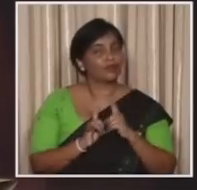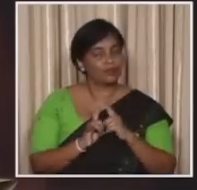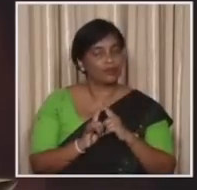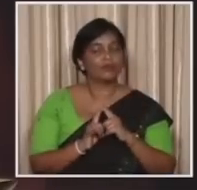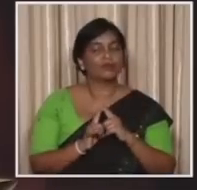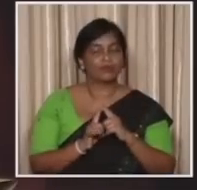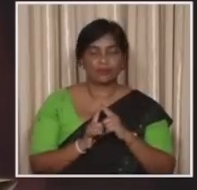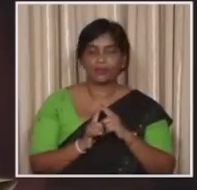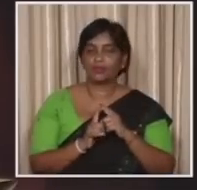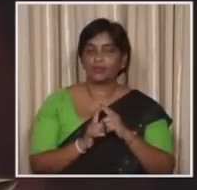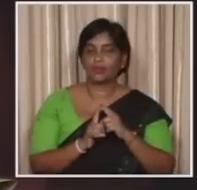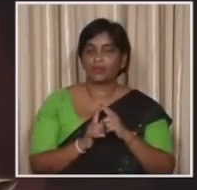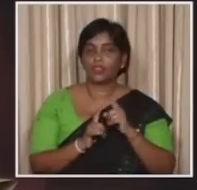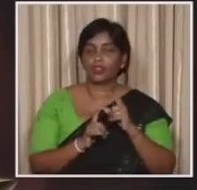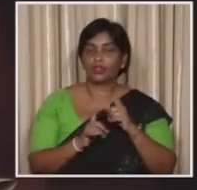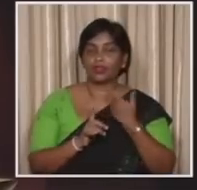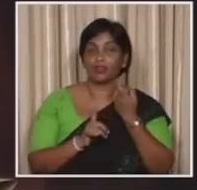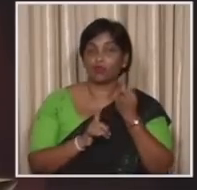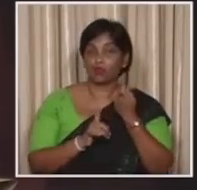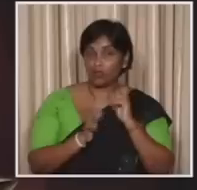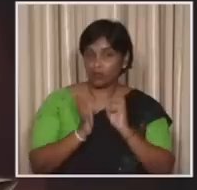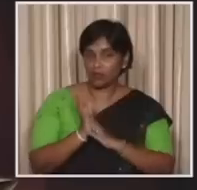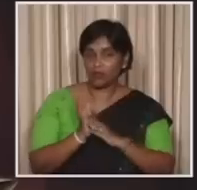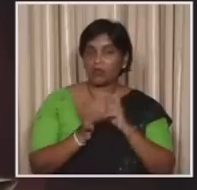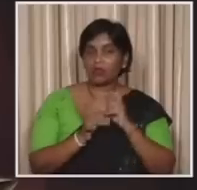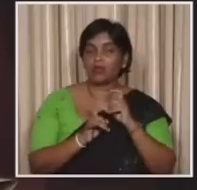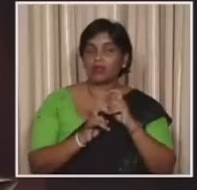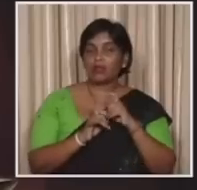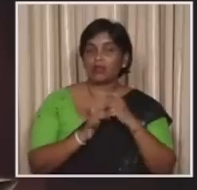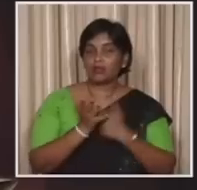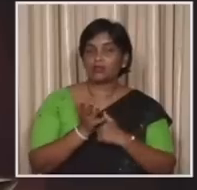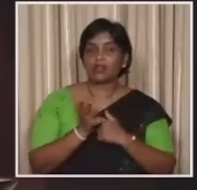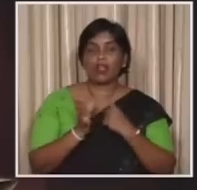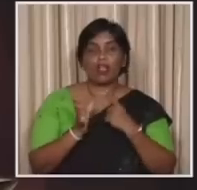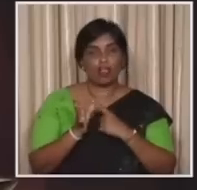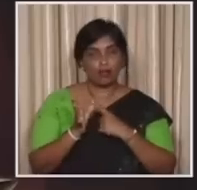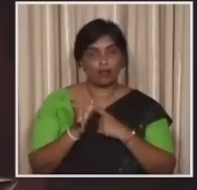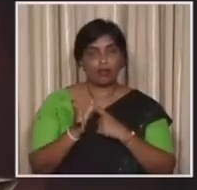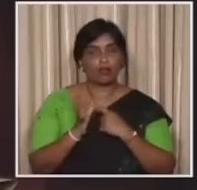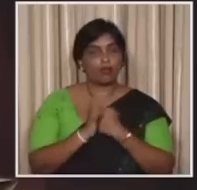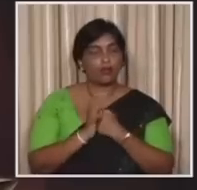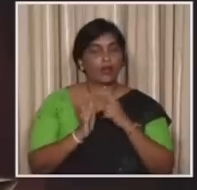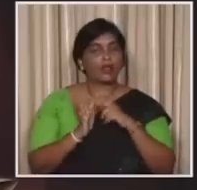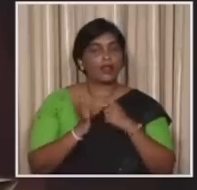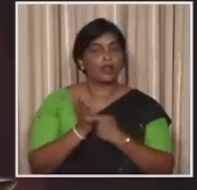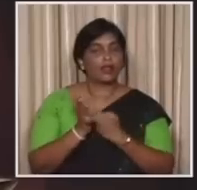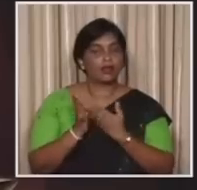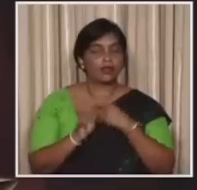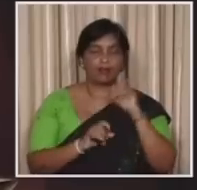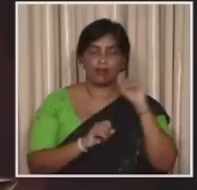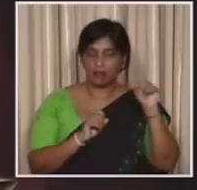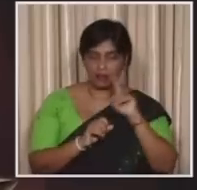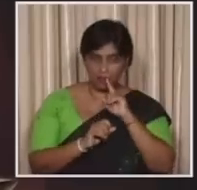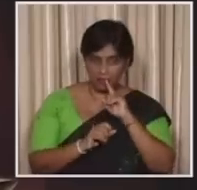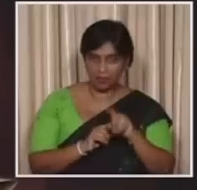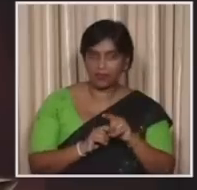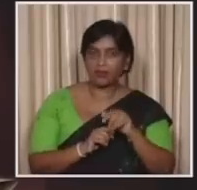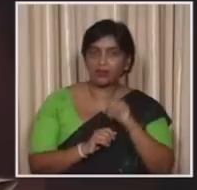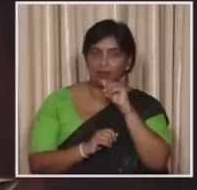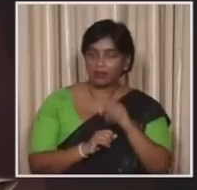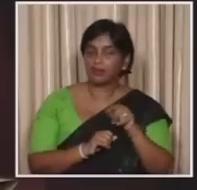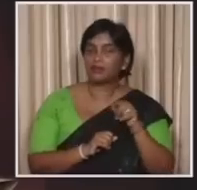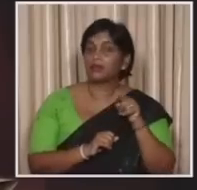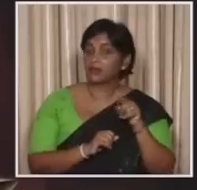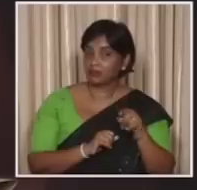එකට ඩොක්ටර් හර්ෂ ඩිසිල්වා කබීර් හෂ ඔනරබල් කබීර් හෂේම් ඔනරබල් ඉරාන් වික්‍රමරත් අපි යෝජනා කළා. ඇත්ත